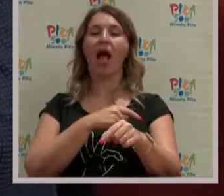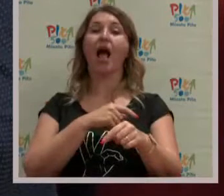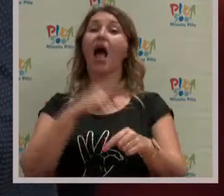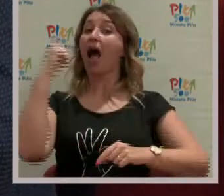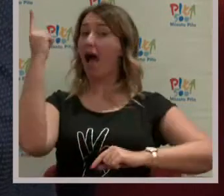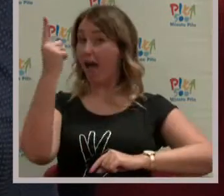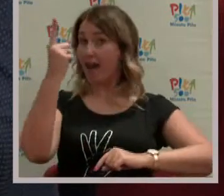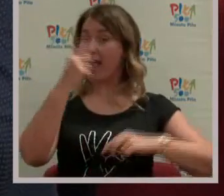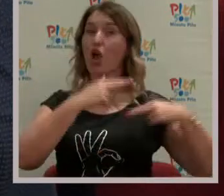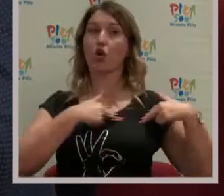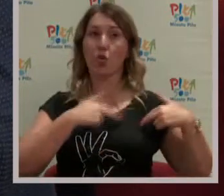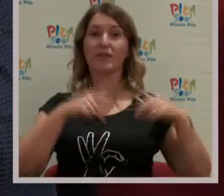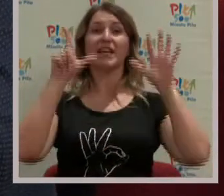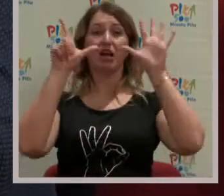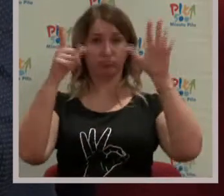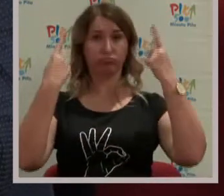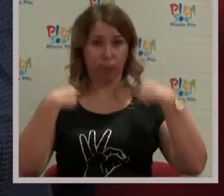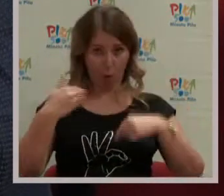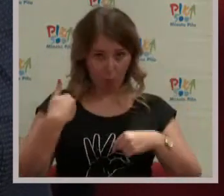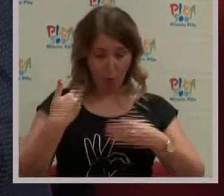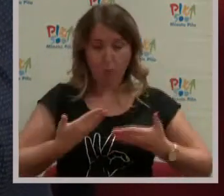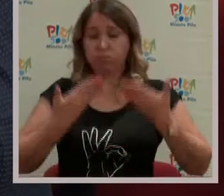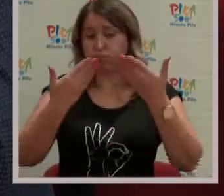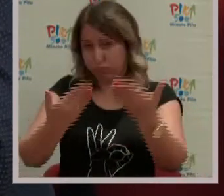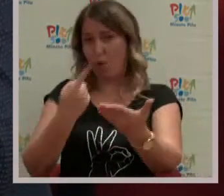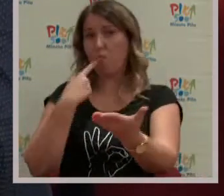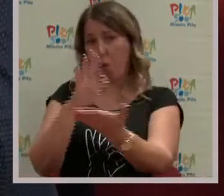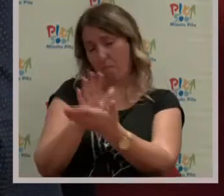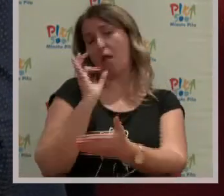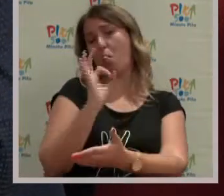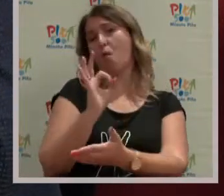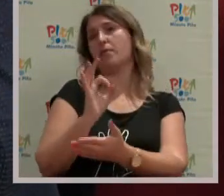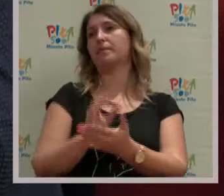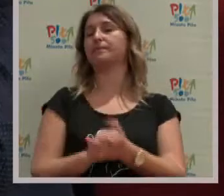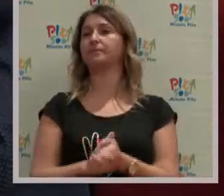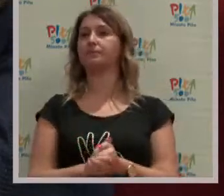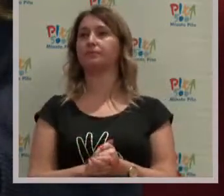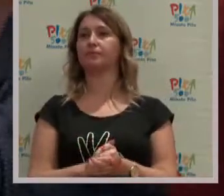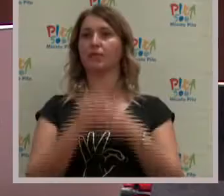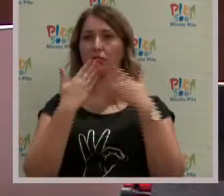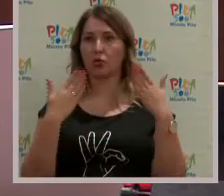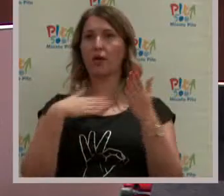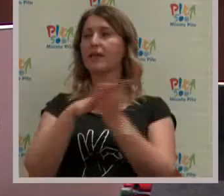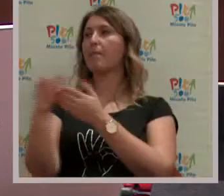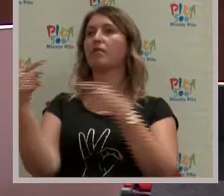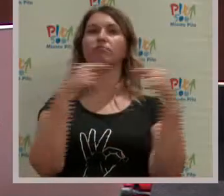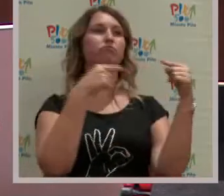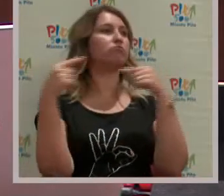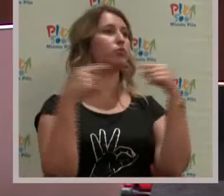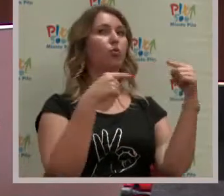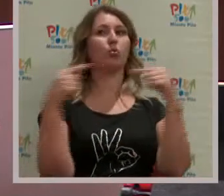jednogłośnie w liczbie siedmiu osób zagłosowała za tak za przyjęciem uchwały dziękuję uprzejmie dziękuję bardzo otwieram dyskusję